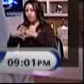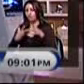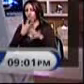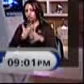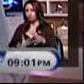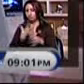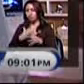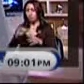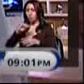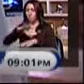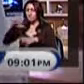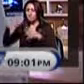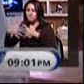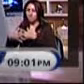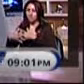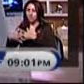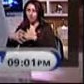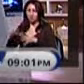الولاء،